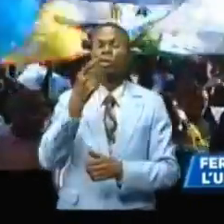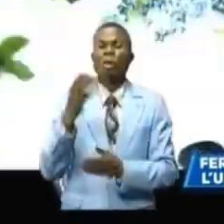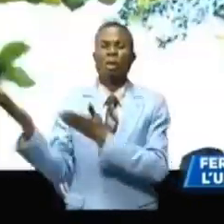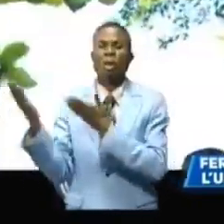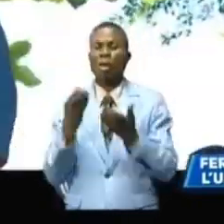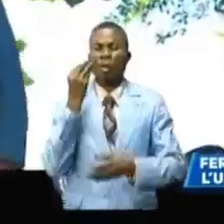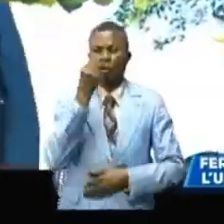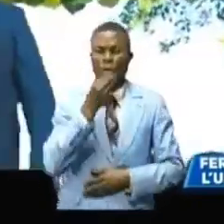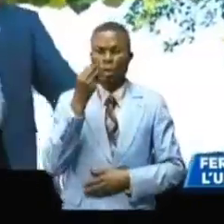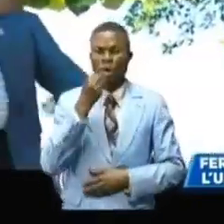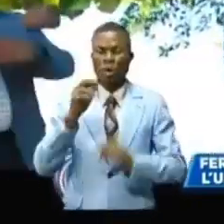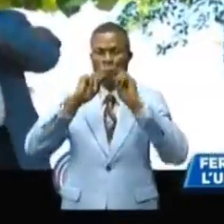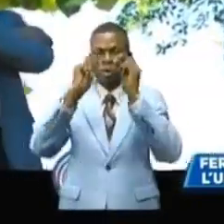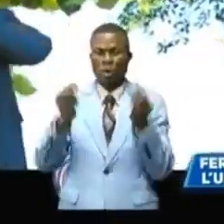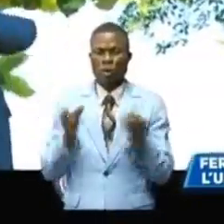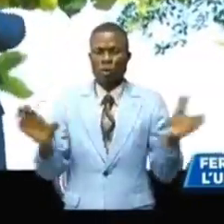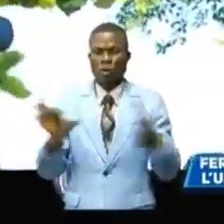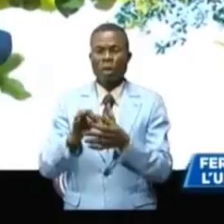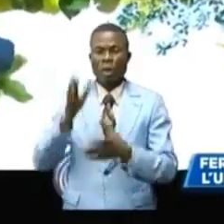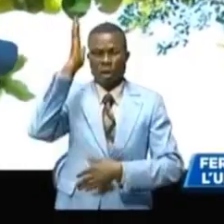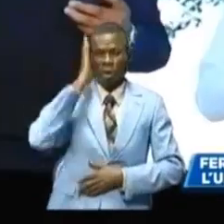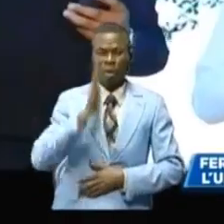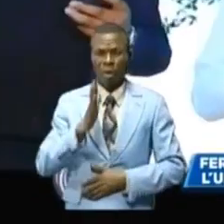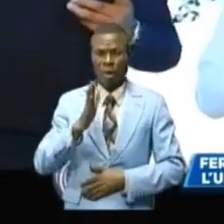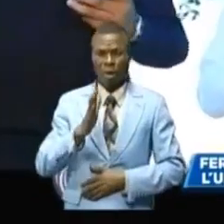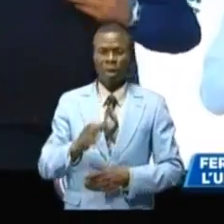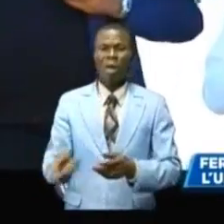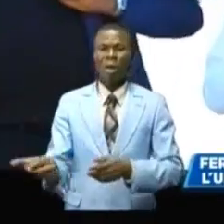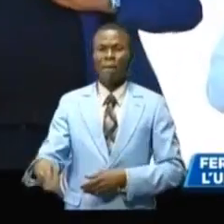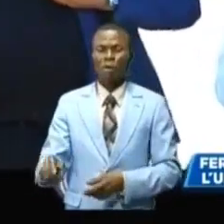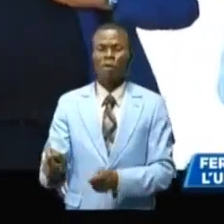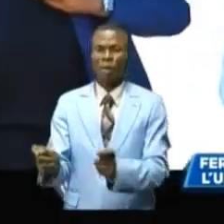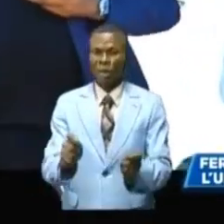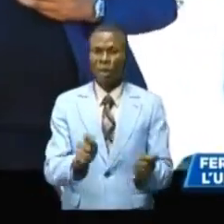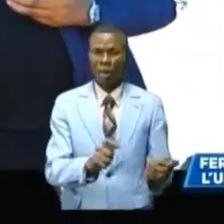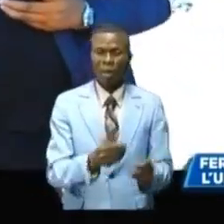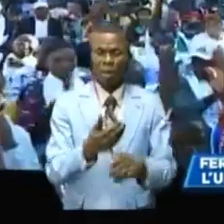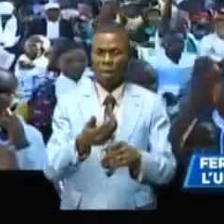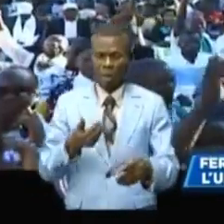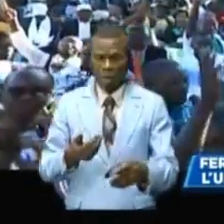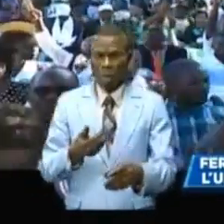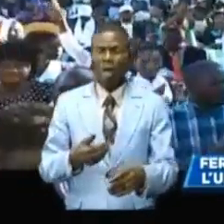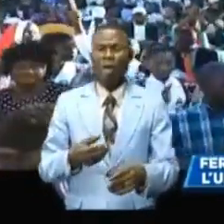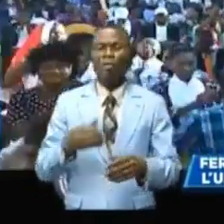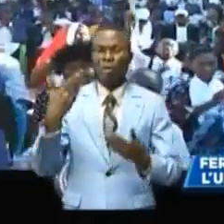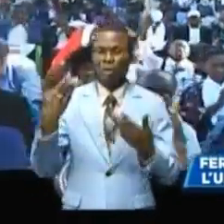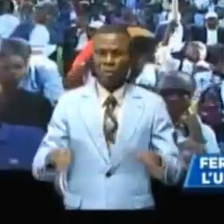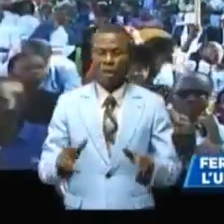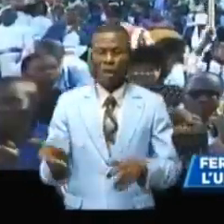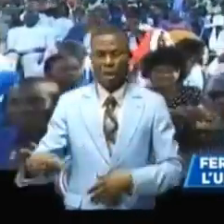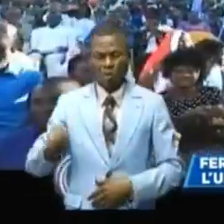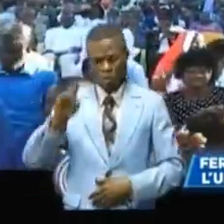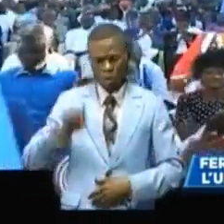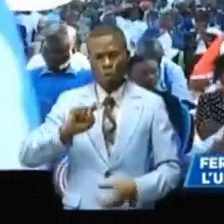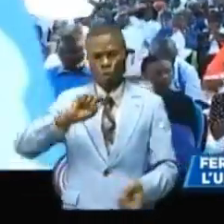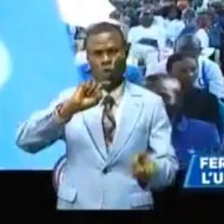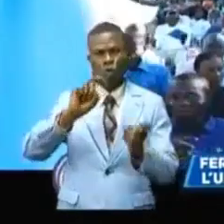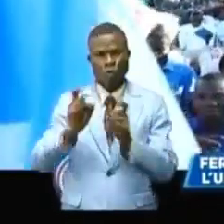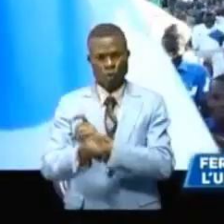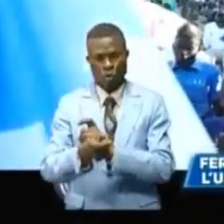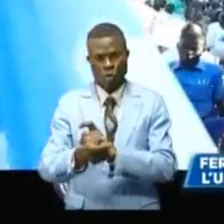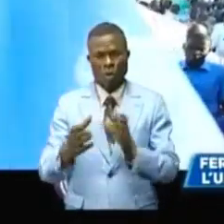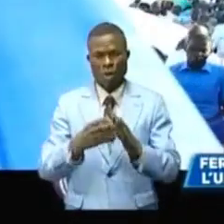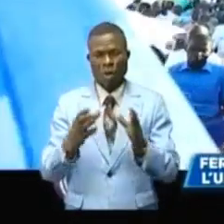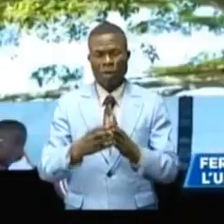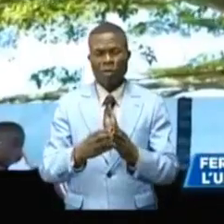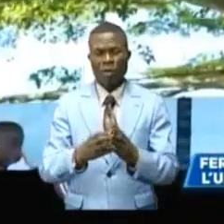porte-parole des partis de l'Union sacrée au Tanganyika. Avant de conclure que cette province va changer avec